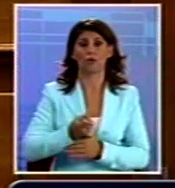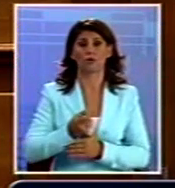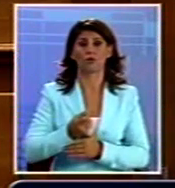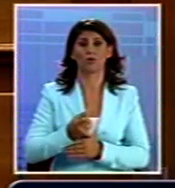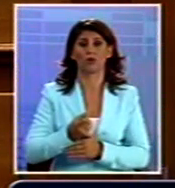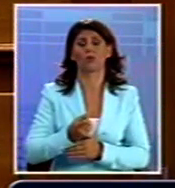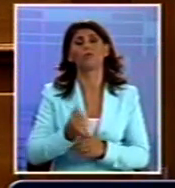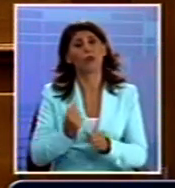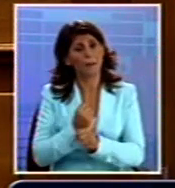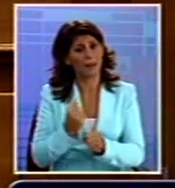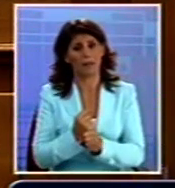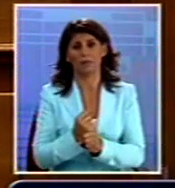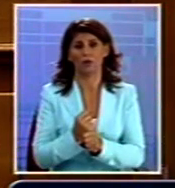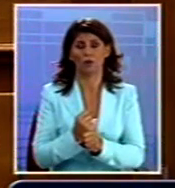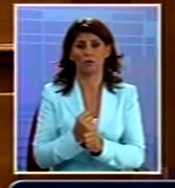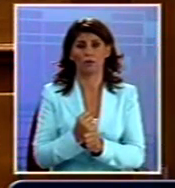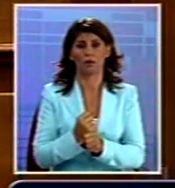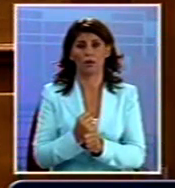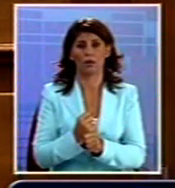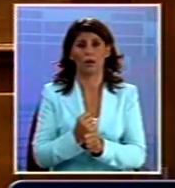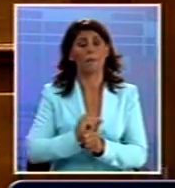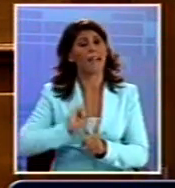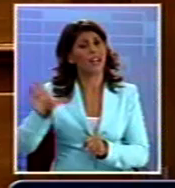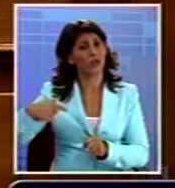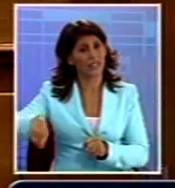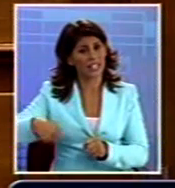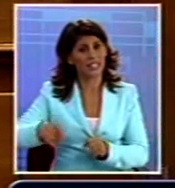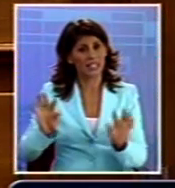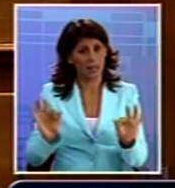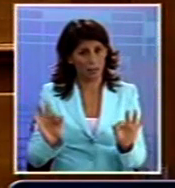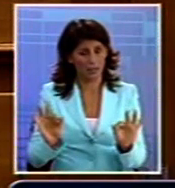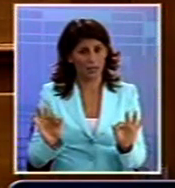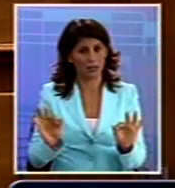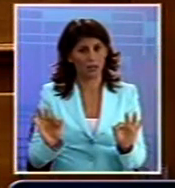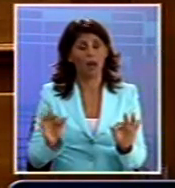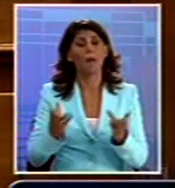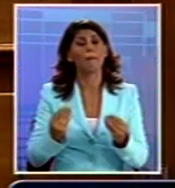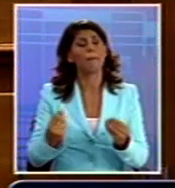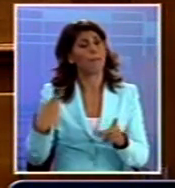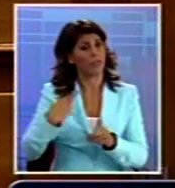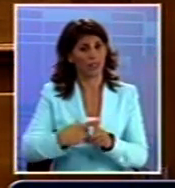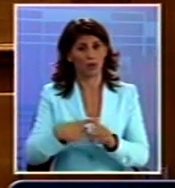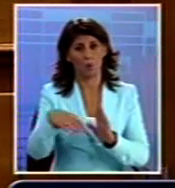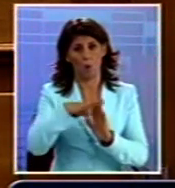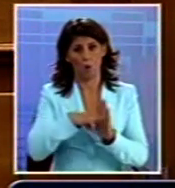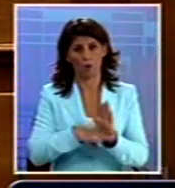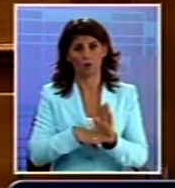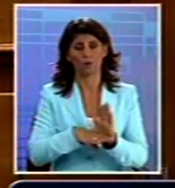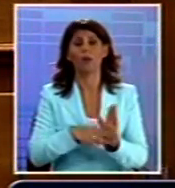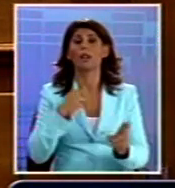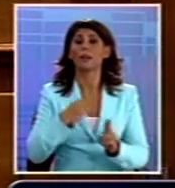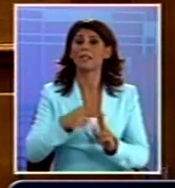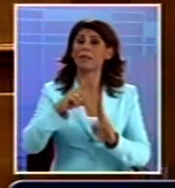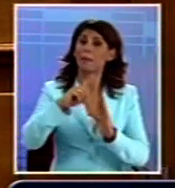των μικρομεσαίων, με εξοδικαστικές ρυθμίσεις, με πολύ ευνοϊκούς όρους και με